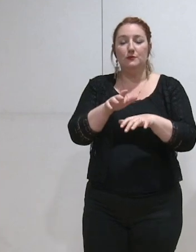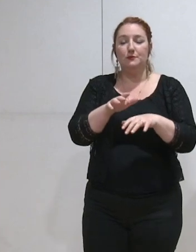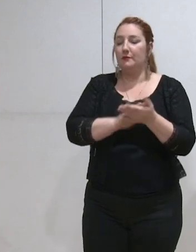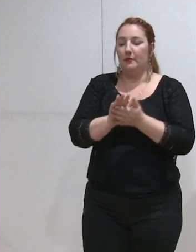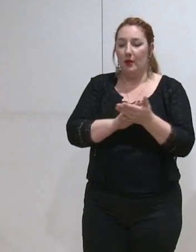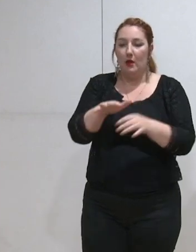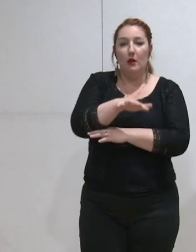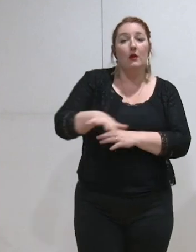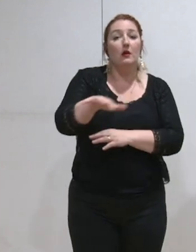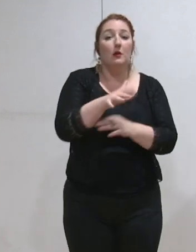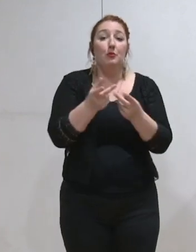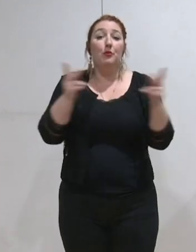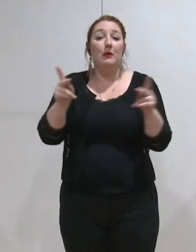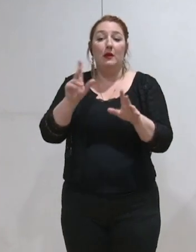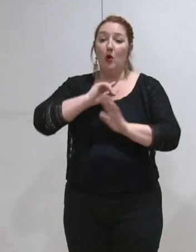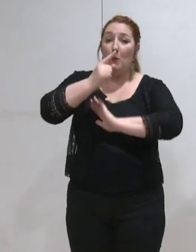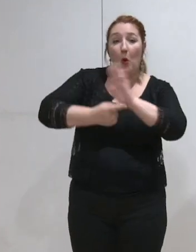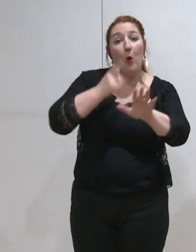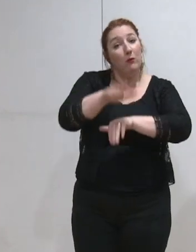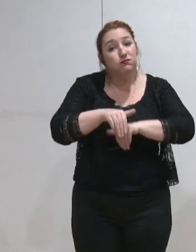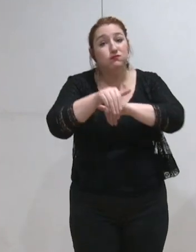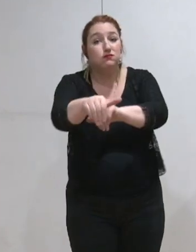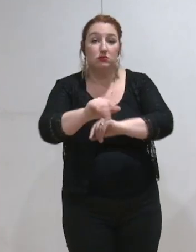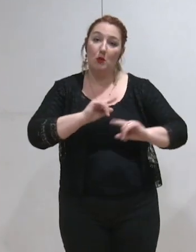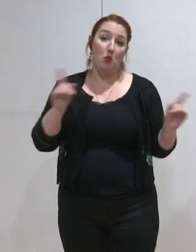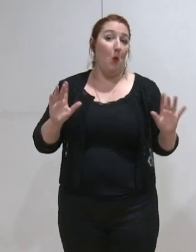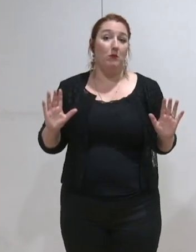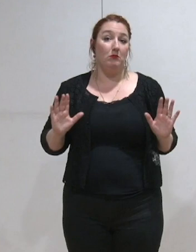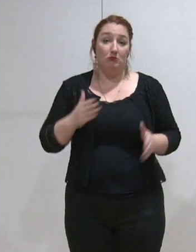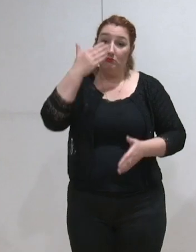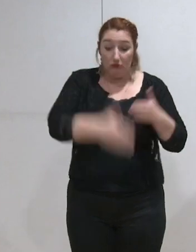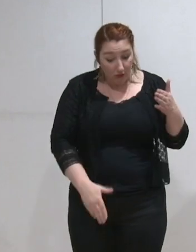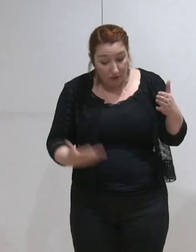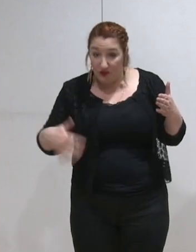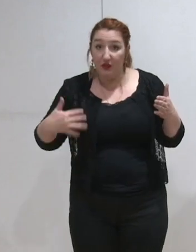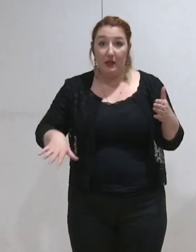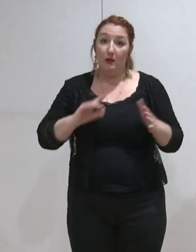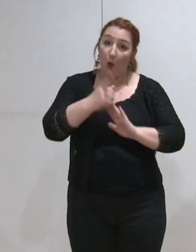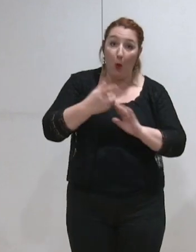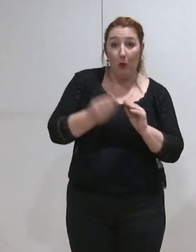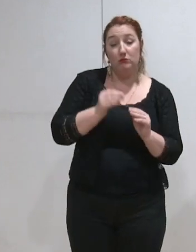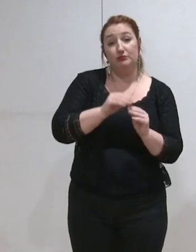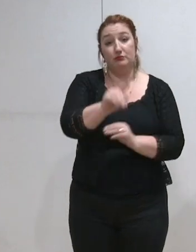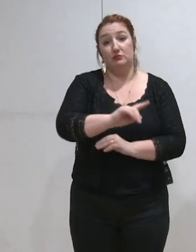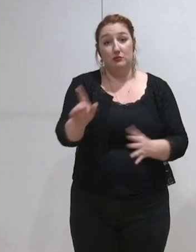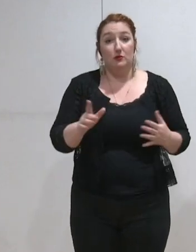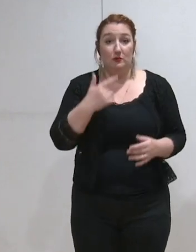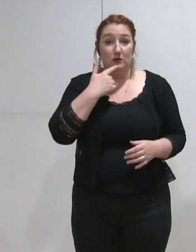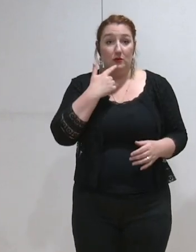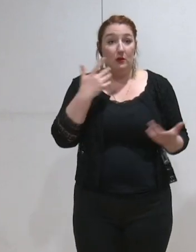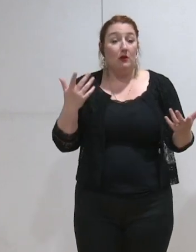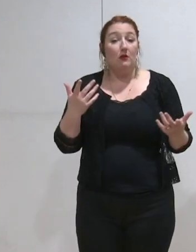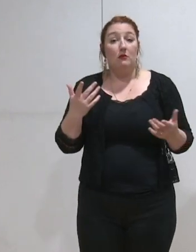n'avons rien rompu et donc effectivement sans présager des suites que